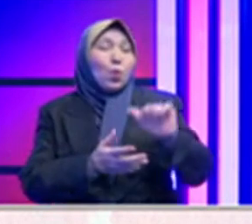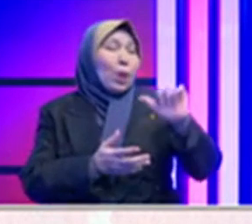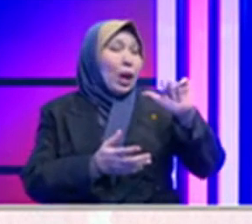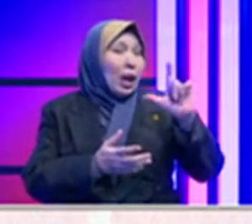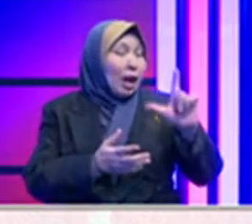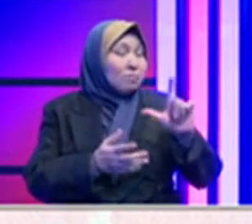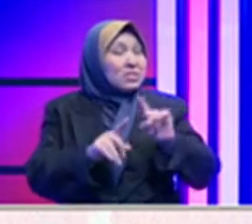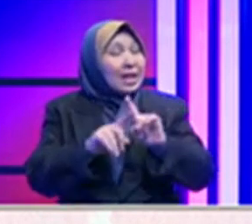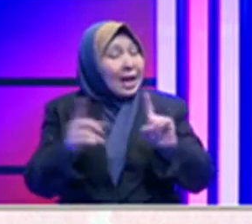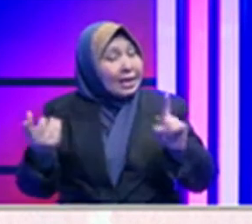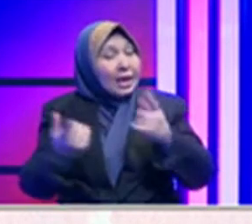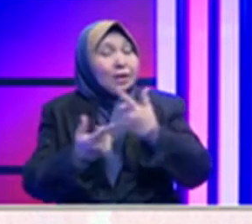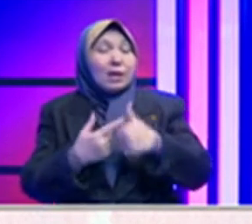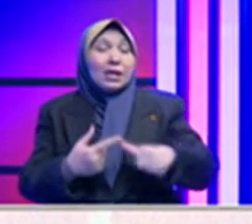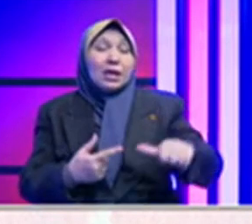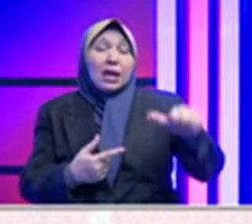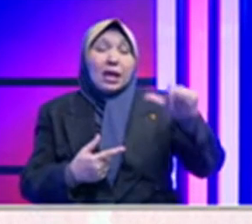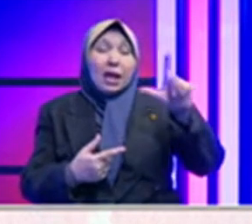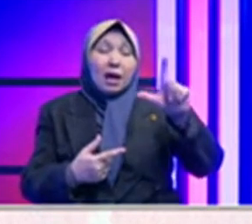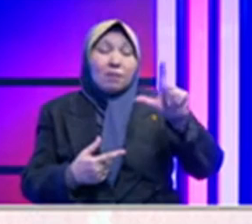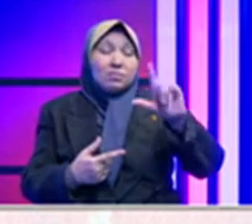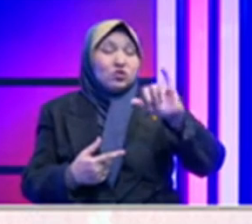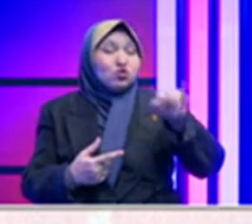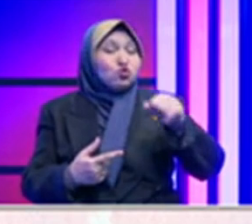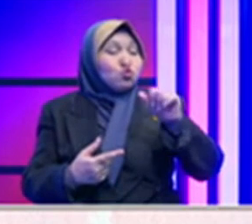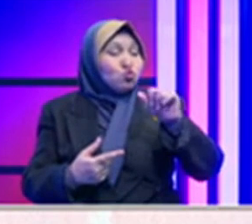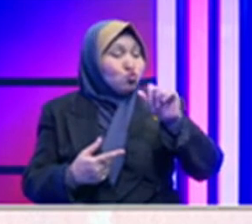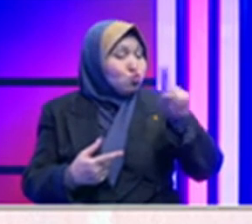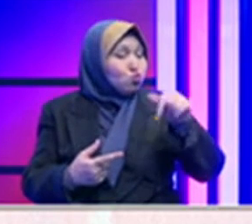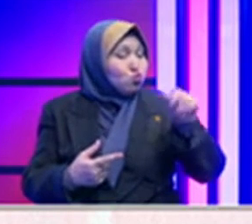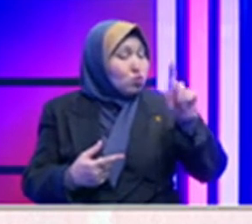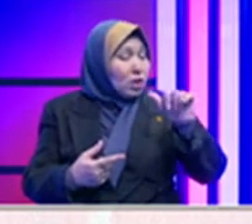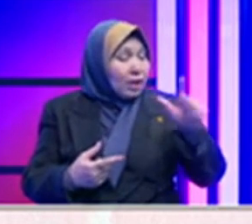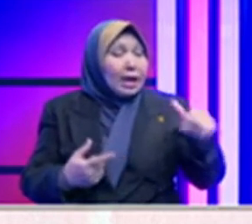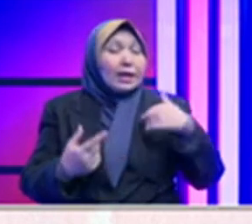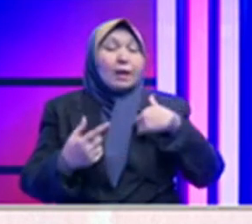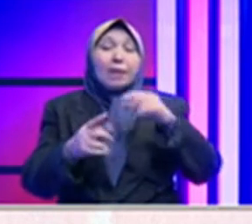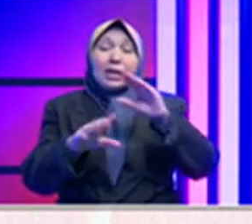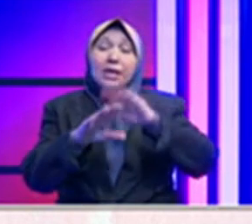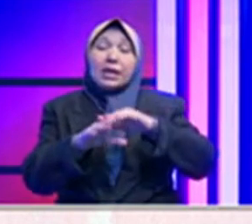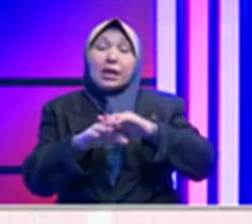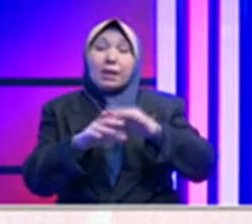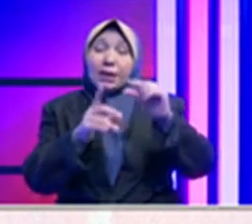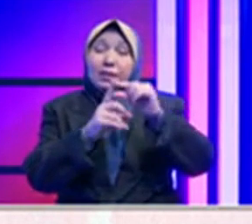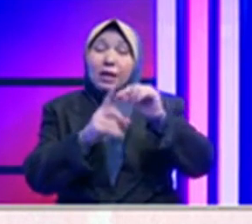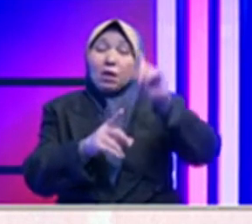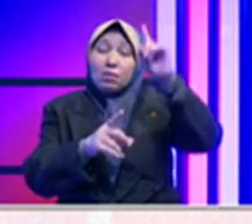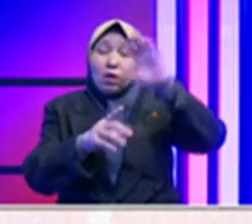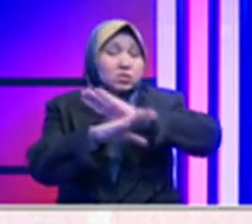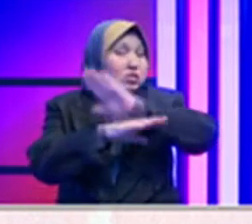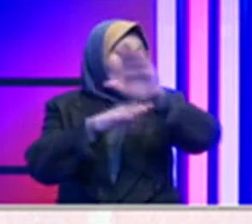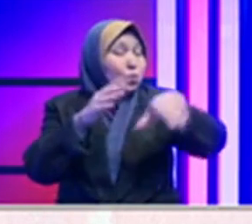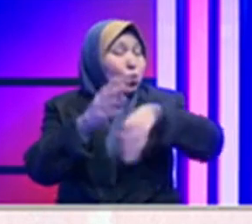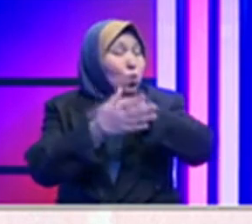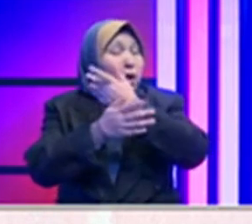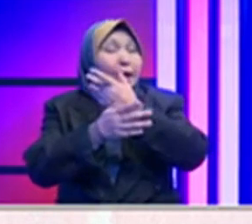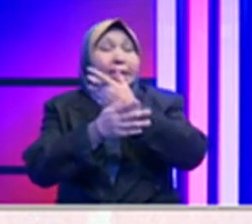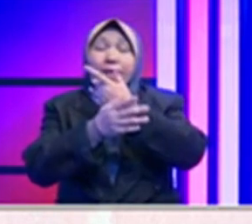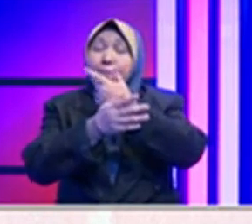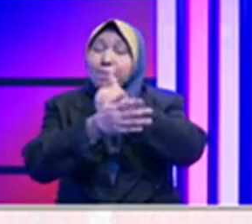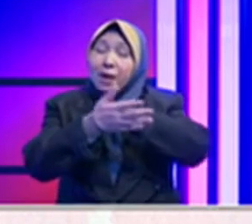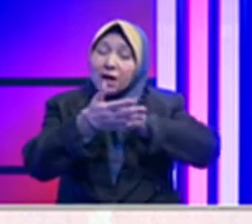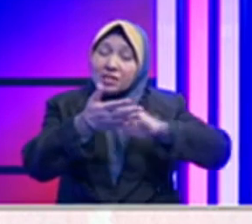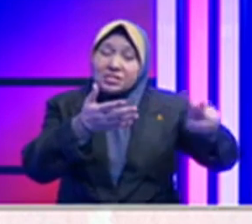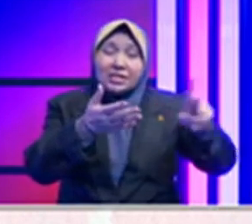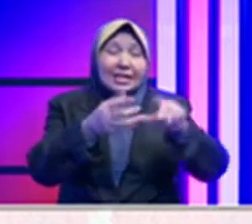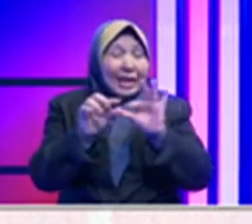selain daripada lafdzul jalalah kalimah Allah lampaday K5 Allah semuanya dibaca dengan nipis ataupun